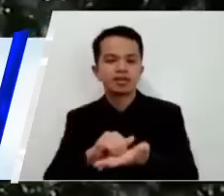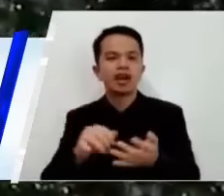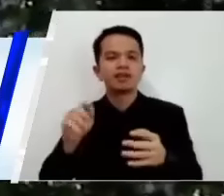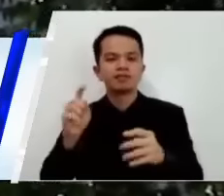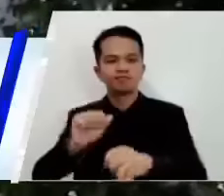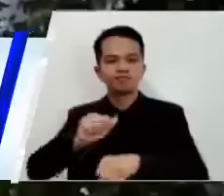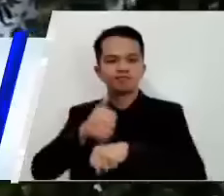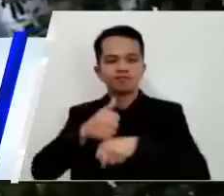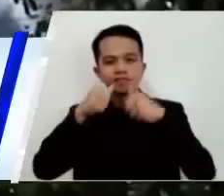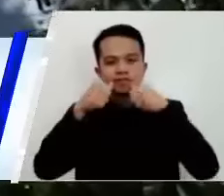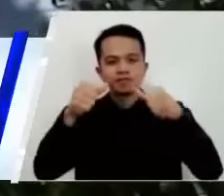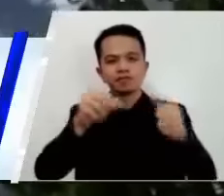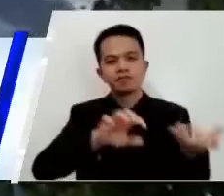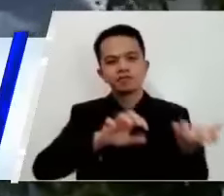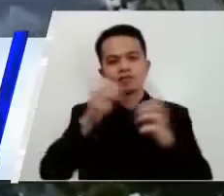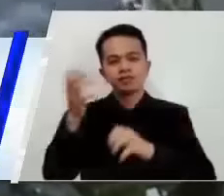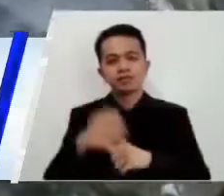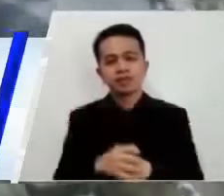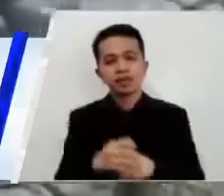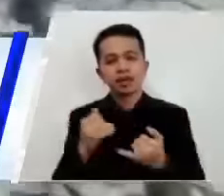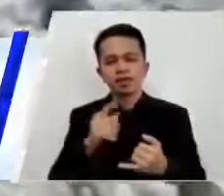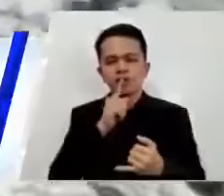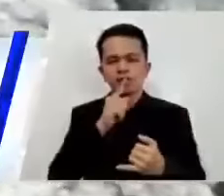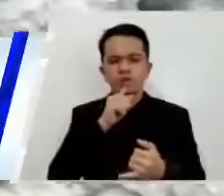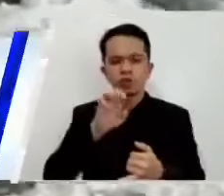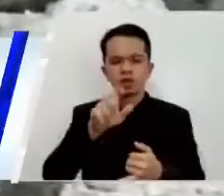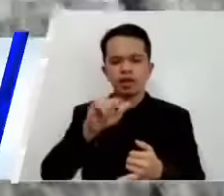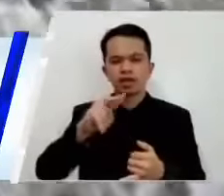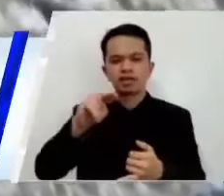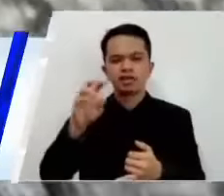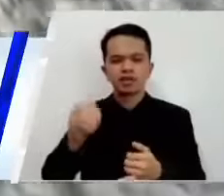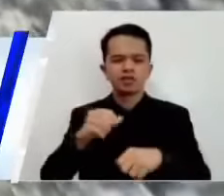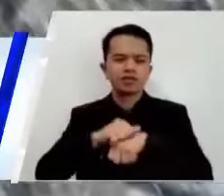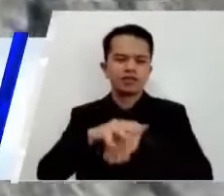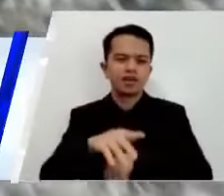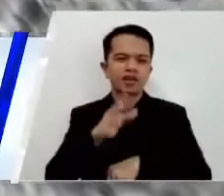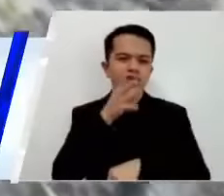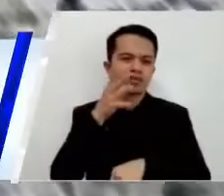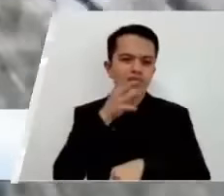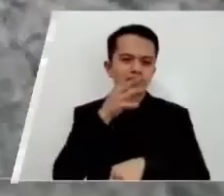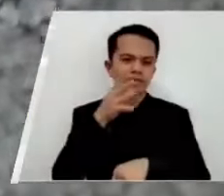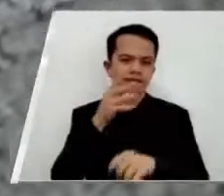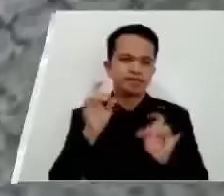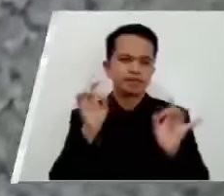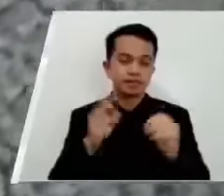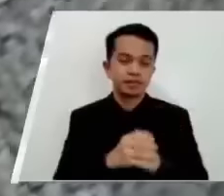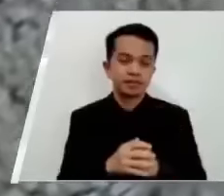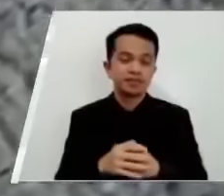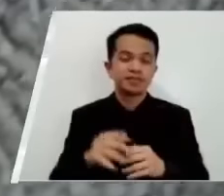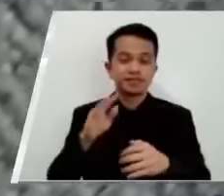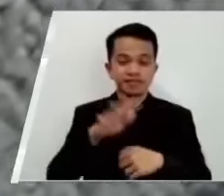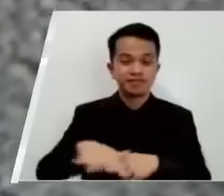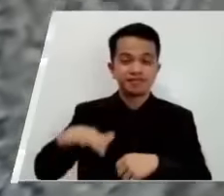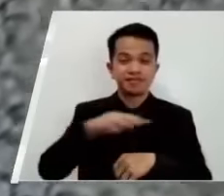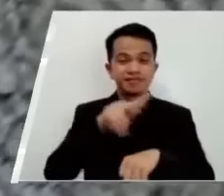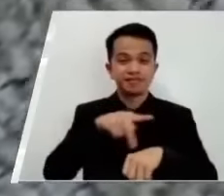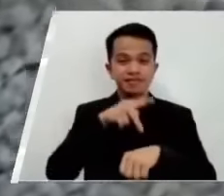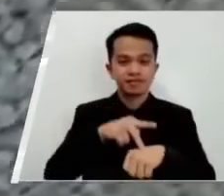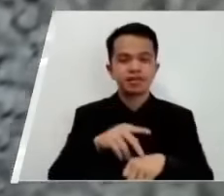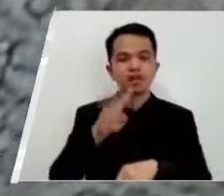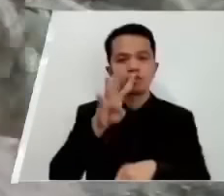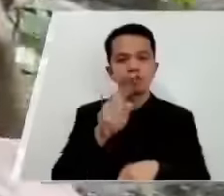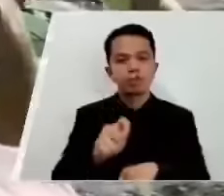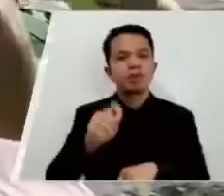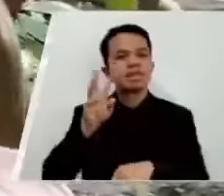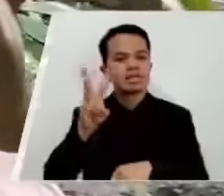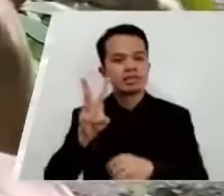Matindi nga ang dagok ng El Nino partikular sa sektor ng agrikultura. Sa buong bansa, umabot na sa 4.6 billion ang pinsala